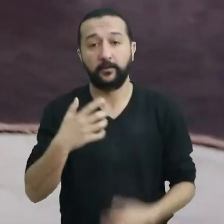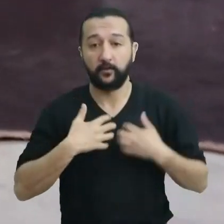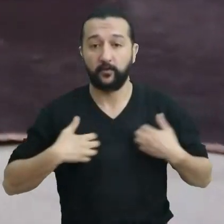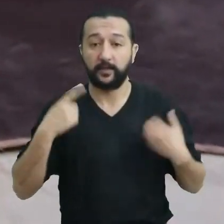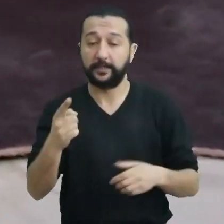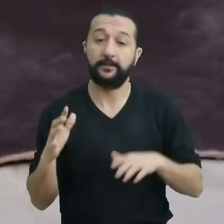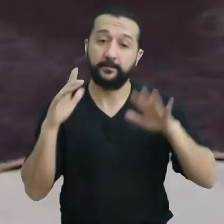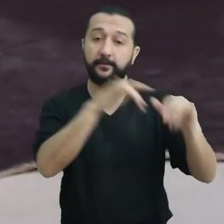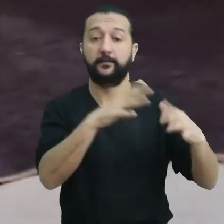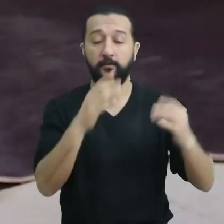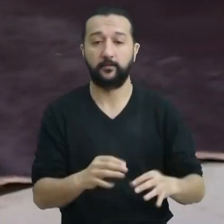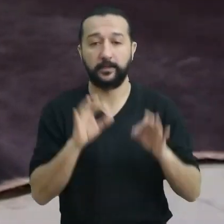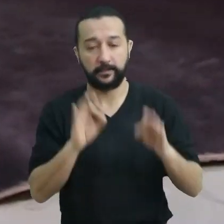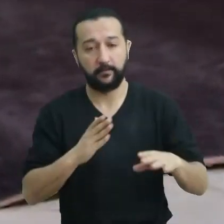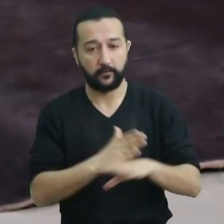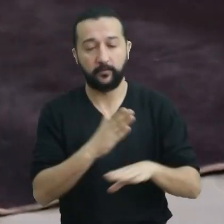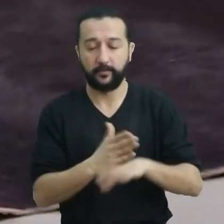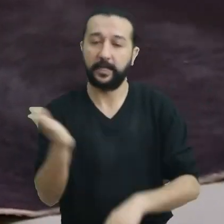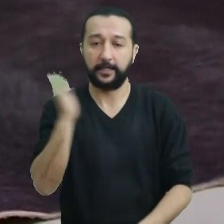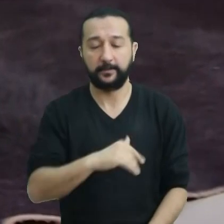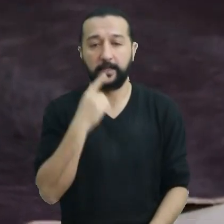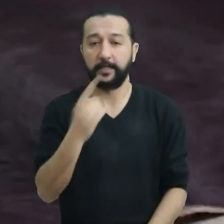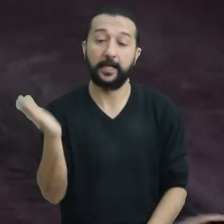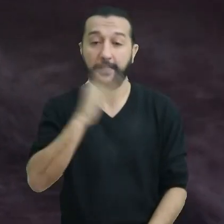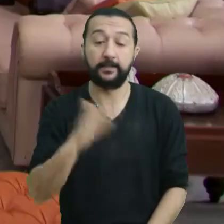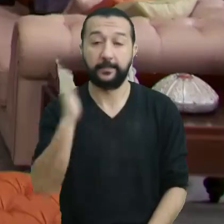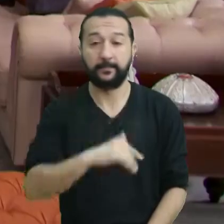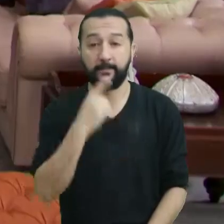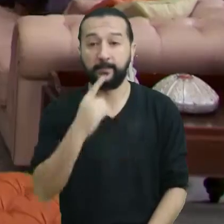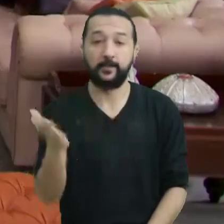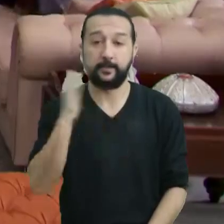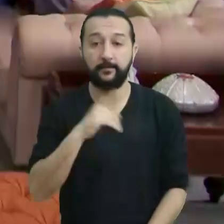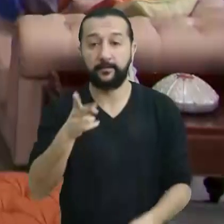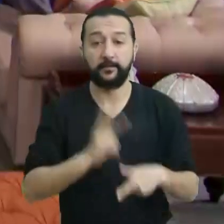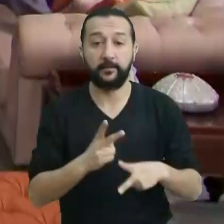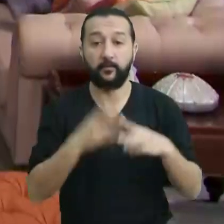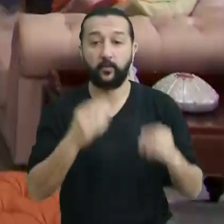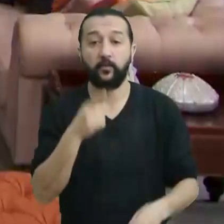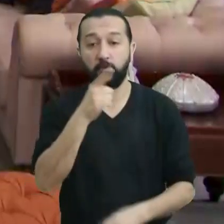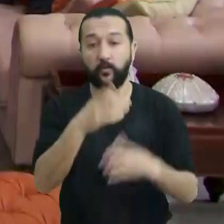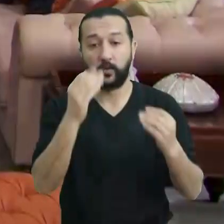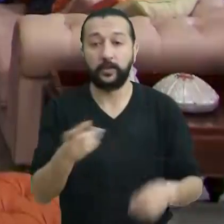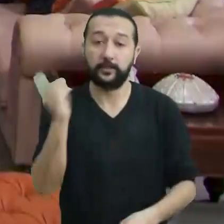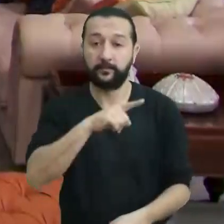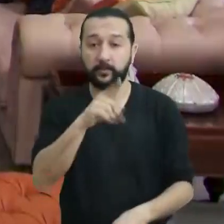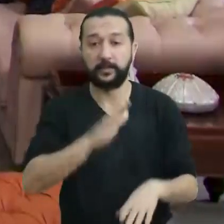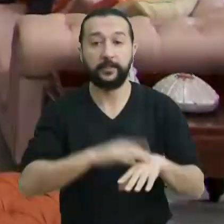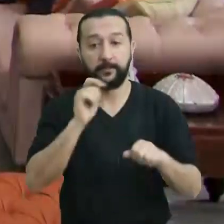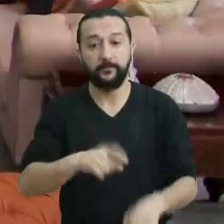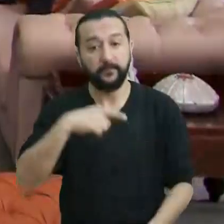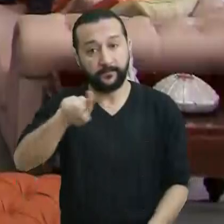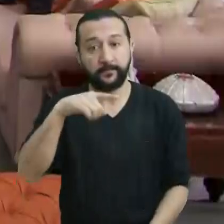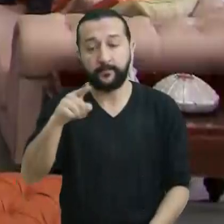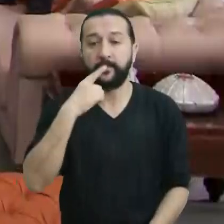güvenli. Siz oraya geçin. Haydi kadınlar. Hadi kadınlar. Hadi. Onlar konuşurken tarantula diğer salona geçti. Sarp